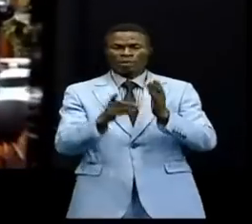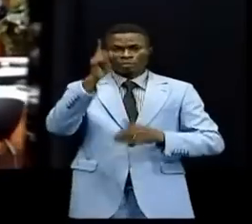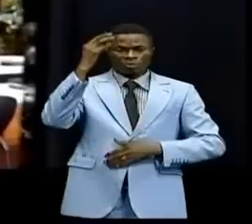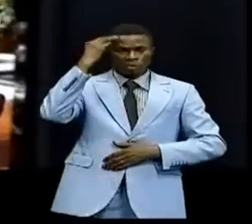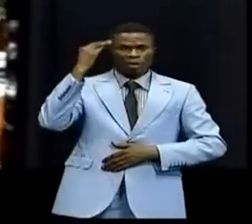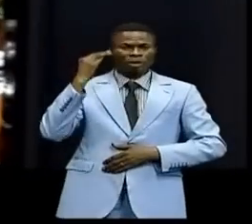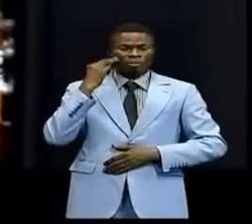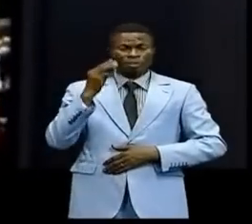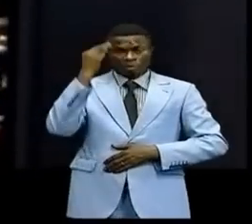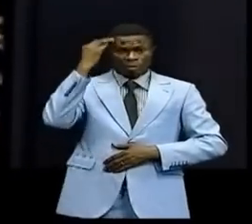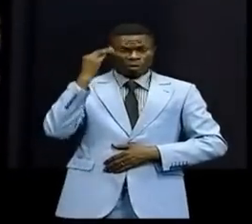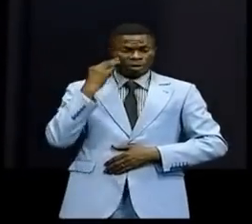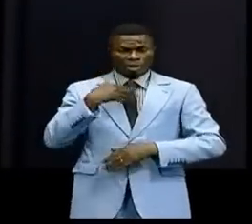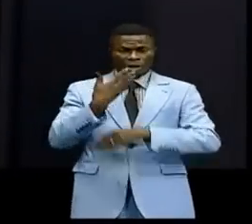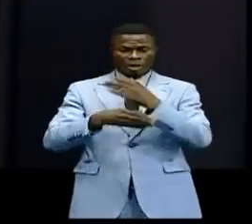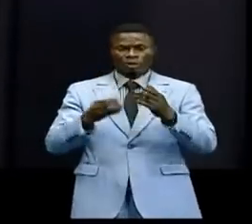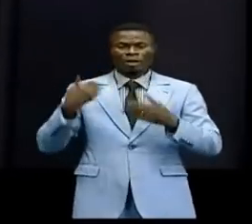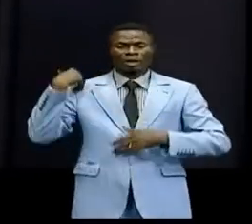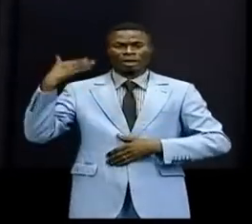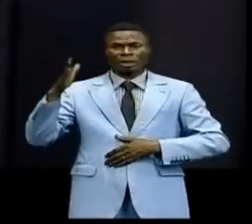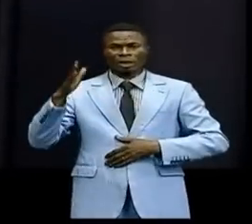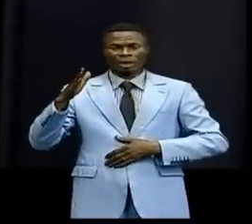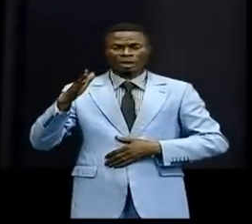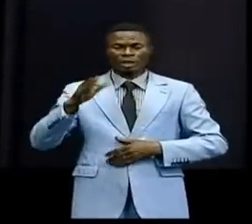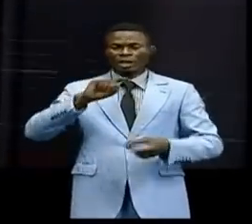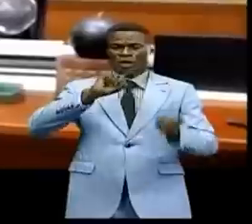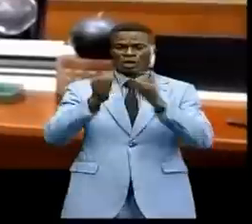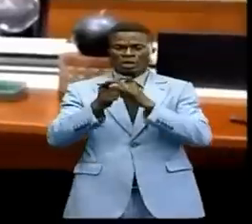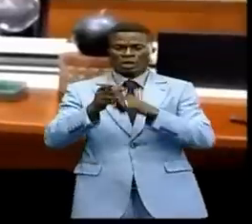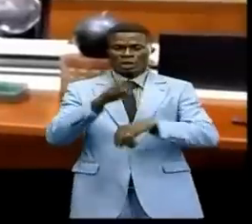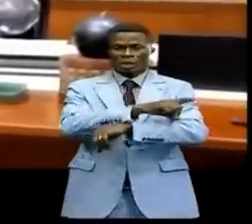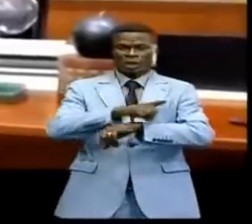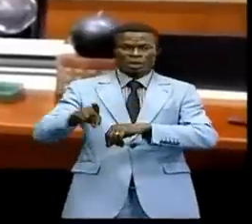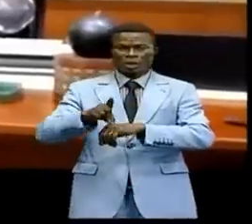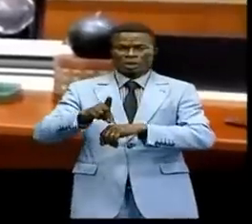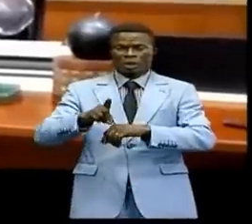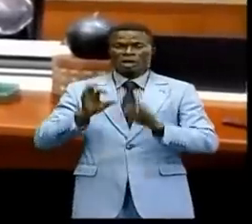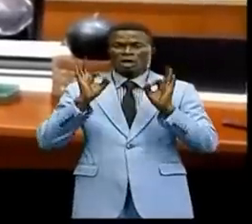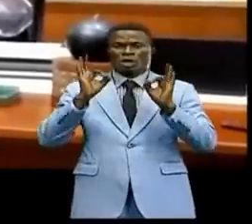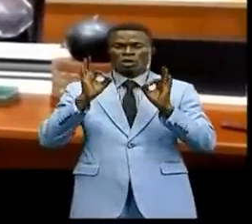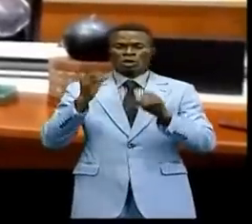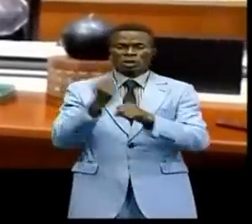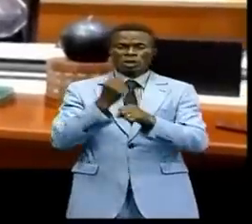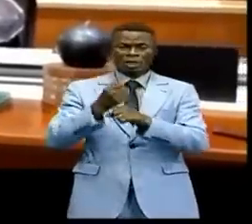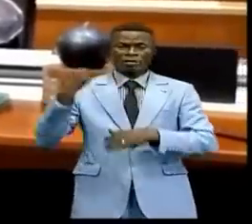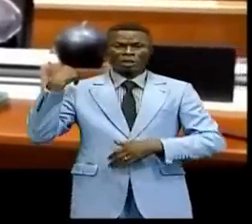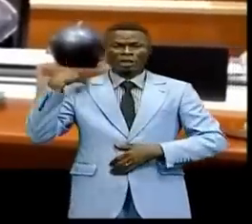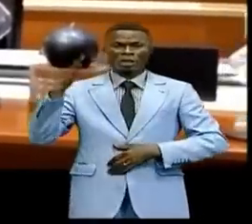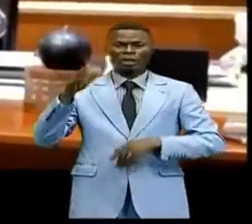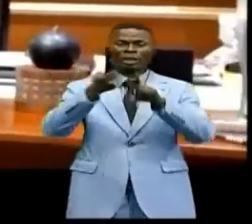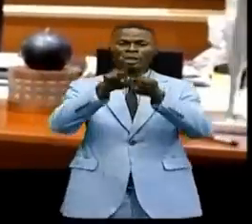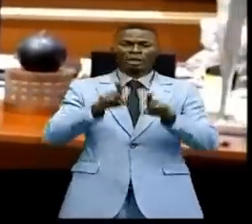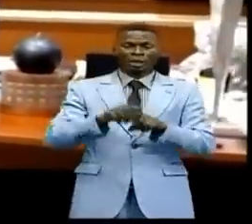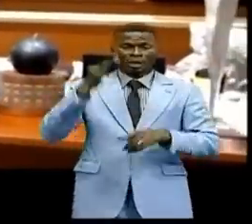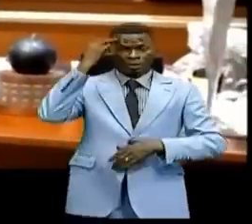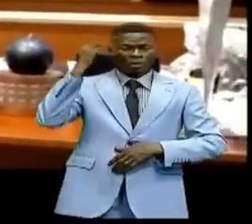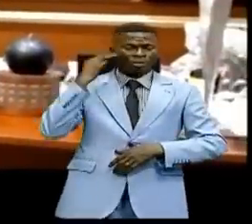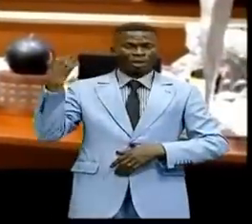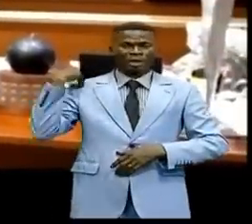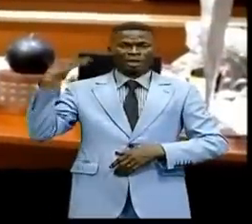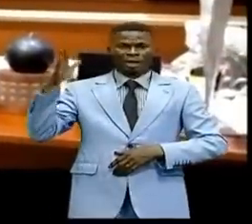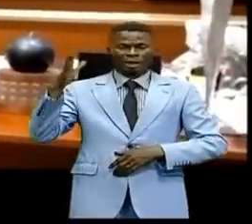ministre, ministre de la fonction publique, modernisation de l'administration et innovation du service public, ainsi que le ministre